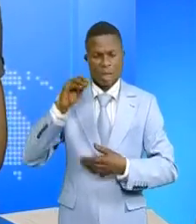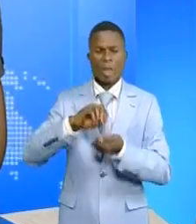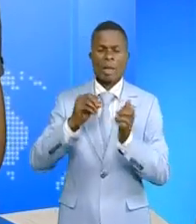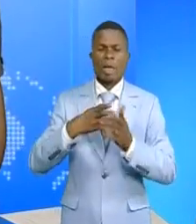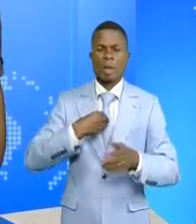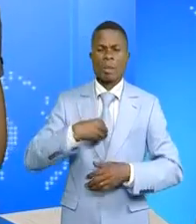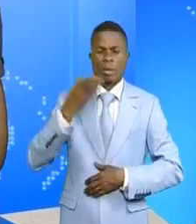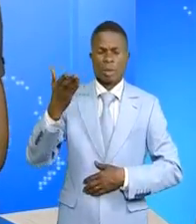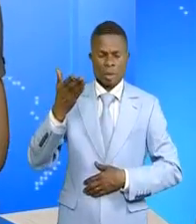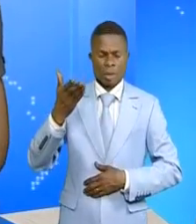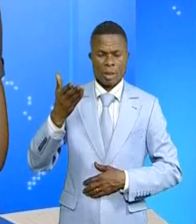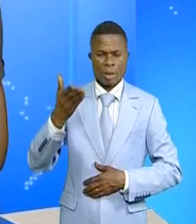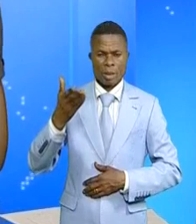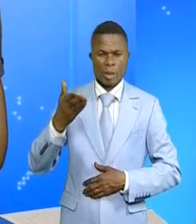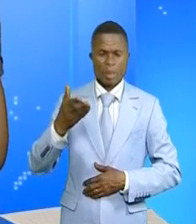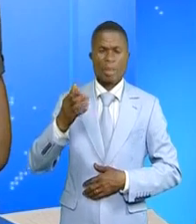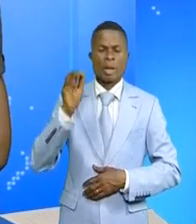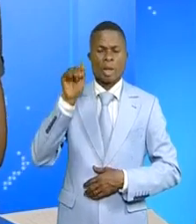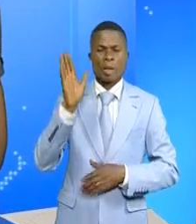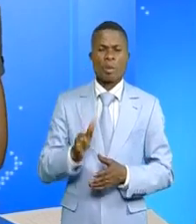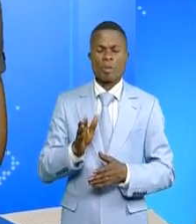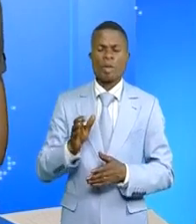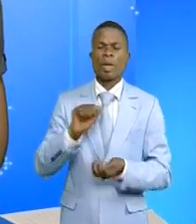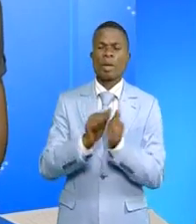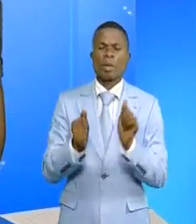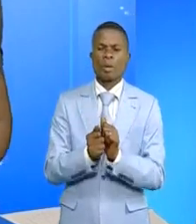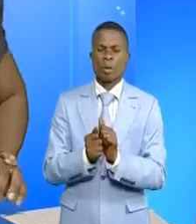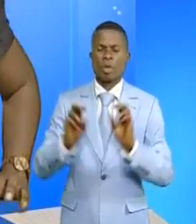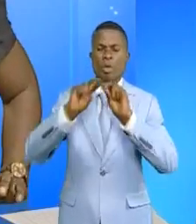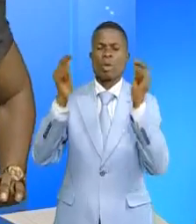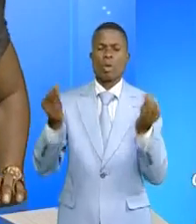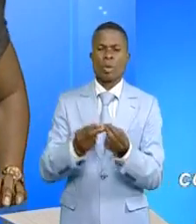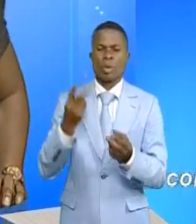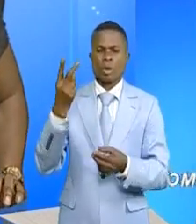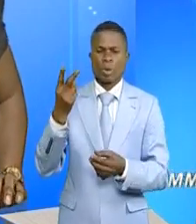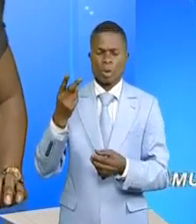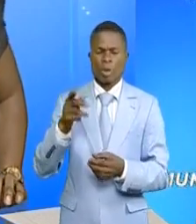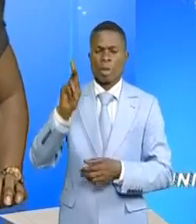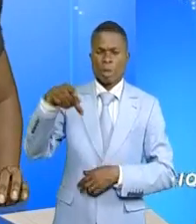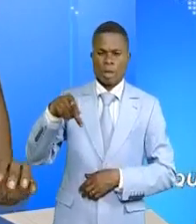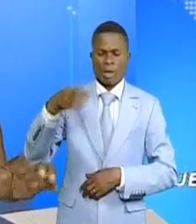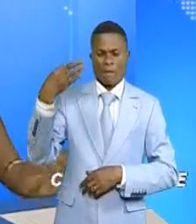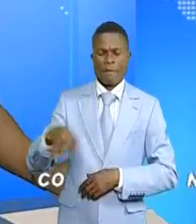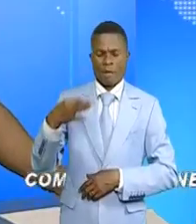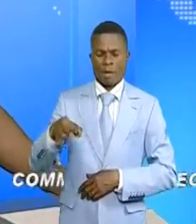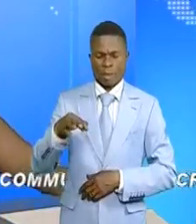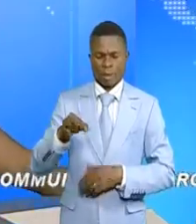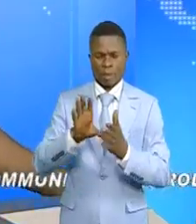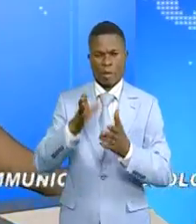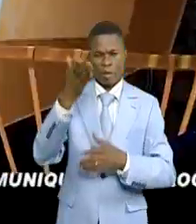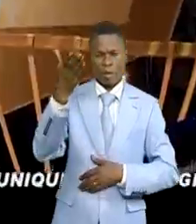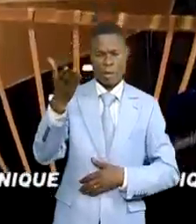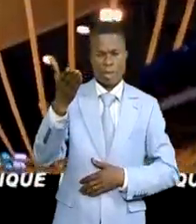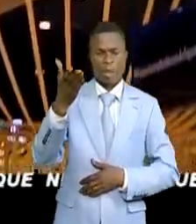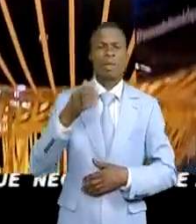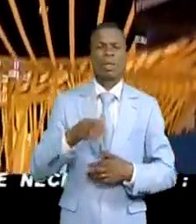Imbert, le préfet et directeur des affaires du groupe de la poste française. Nono Mantikou, pour